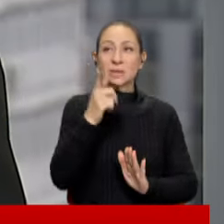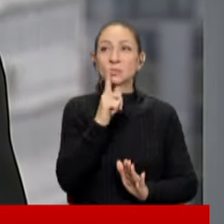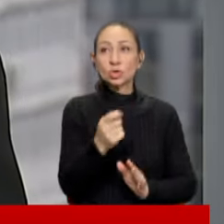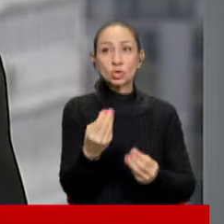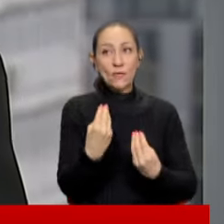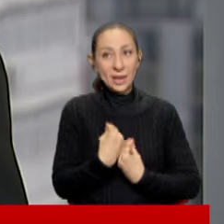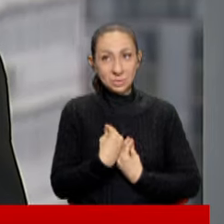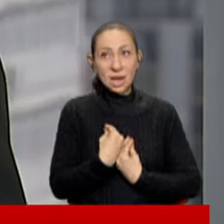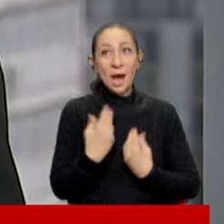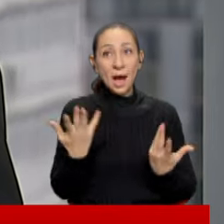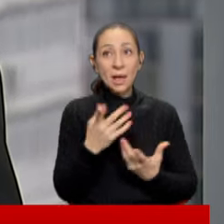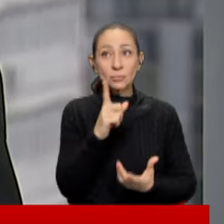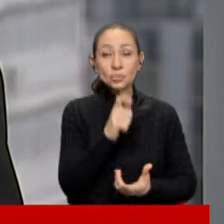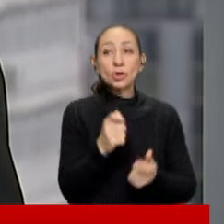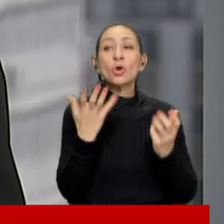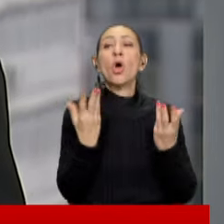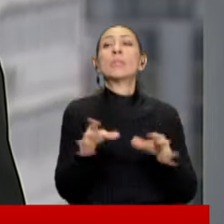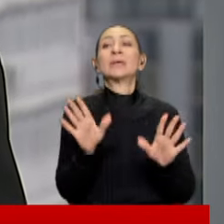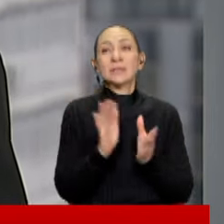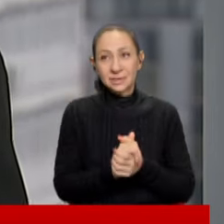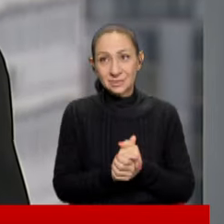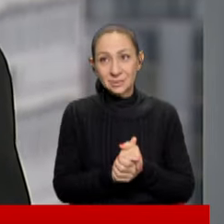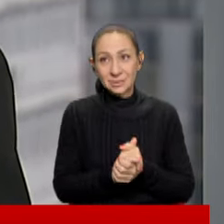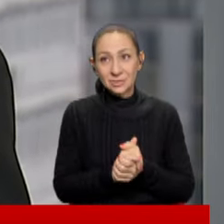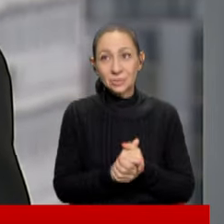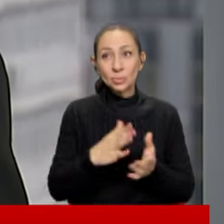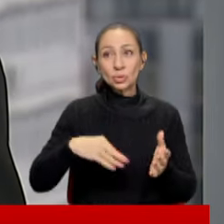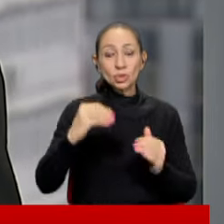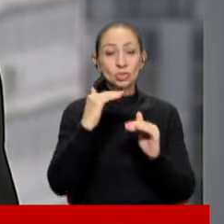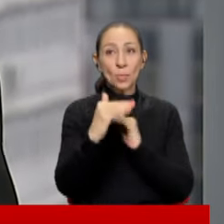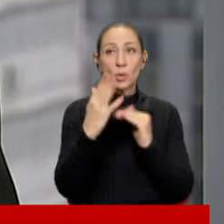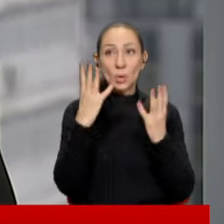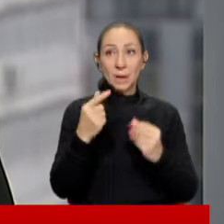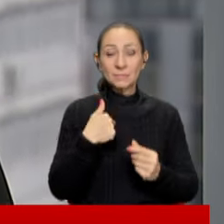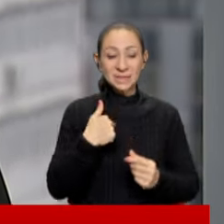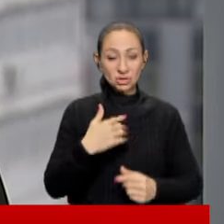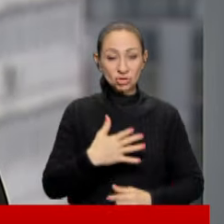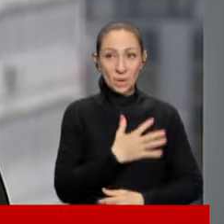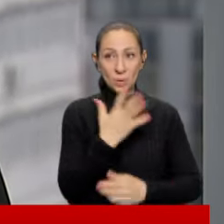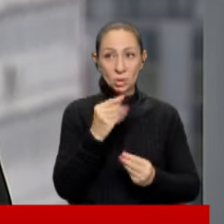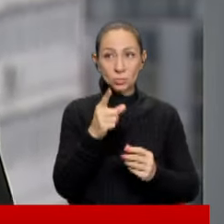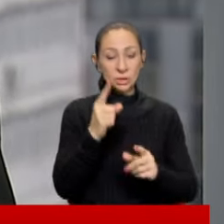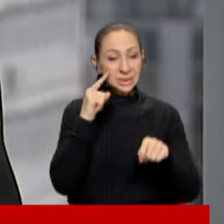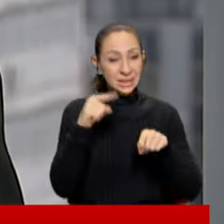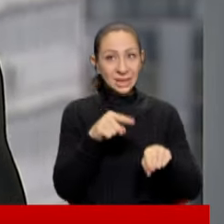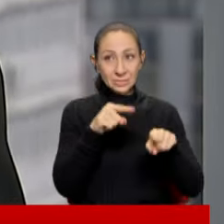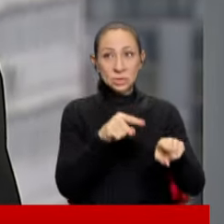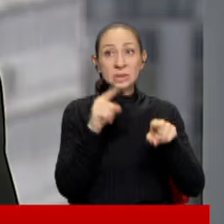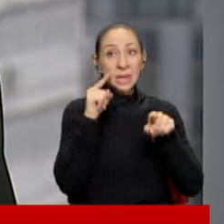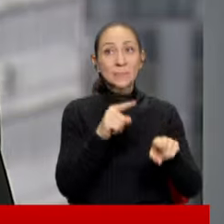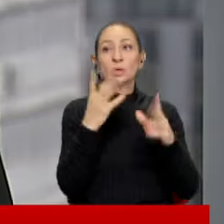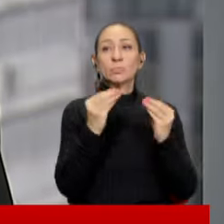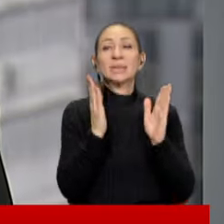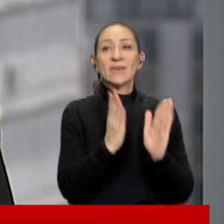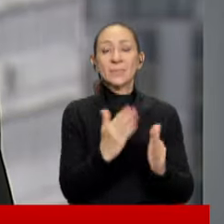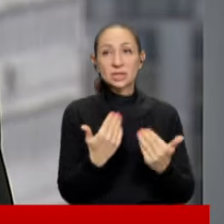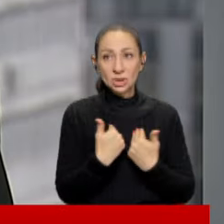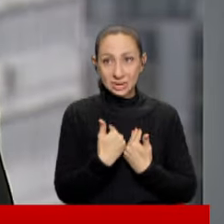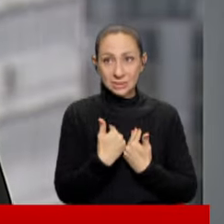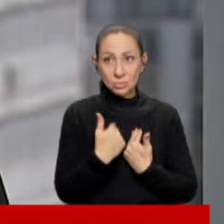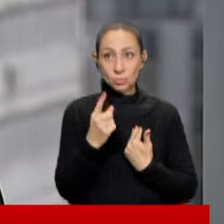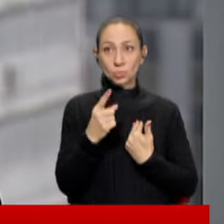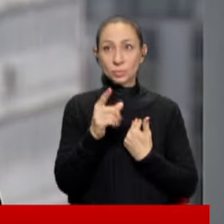sözünü vermişti. Hala bu söz yerine getirilmedi. Bütün toplum olarak biz de Cumhuriyet Halk Partisi olarak bunun takipçisiyiz. Takipçisi olmaya devam edeceğiz. Az